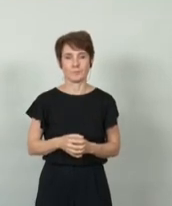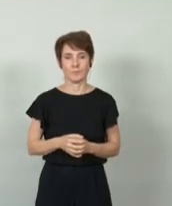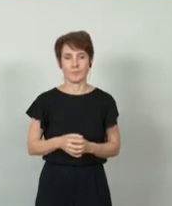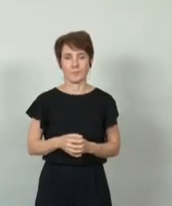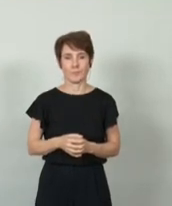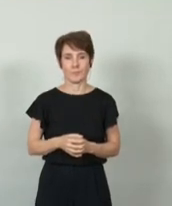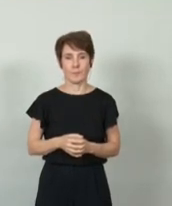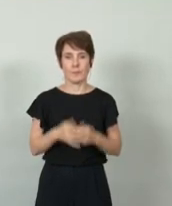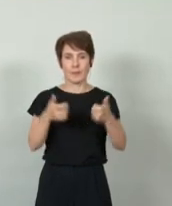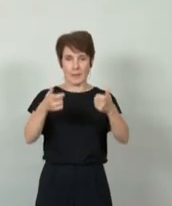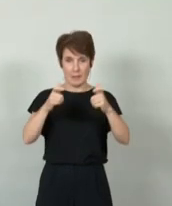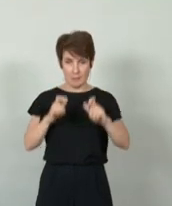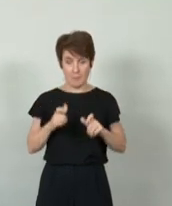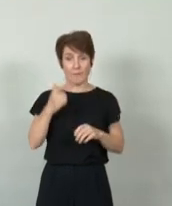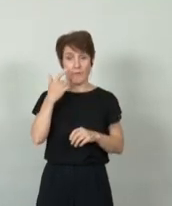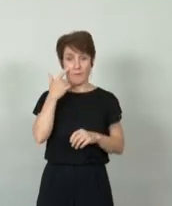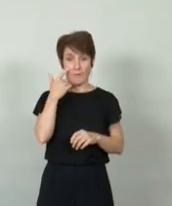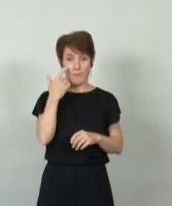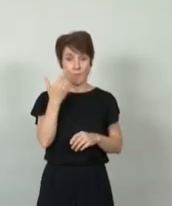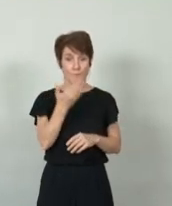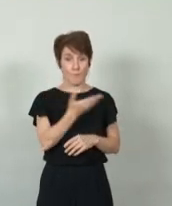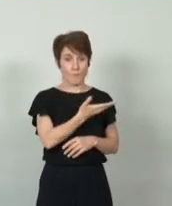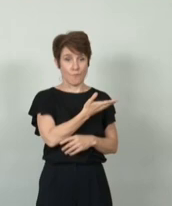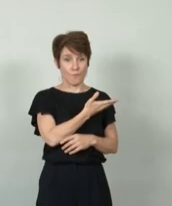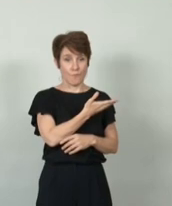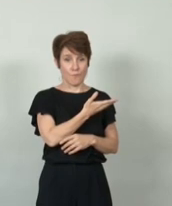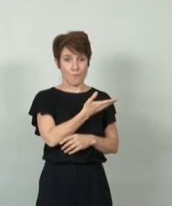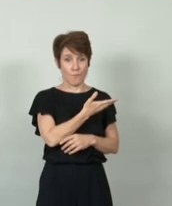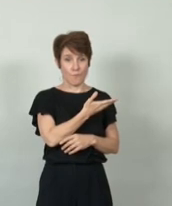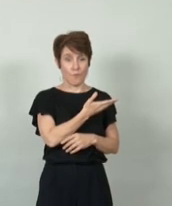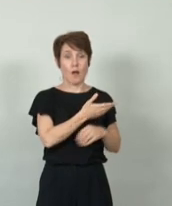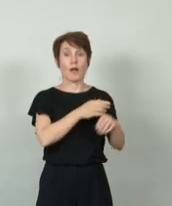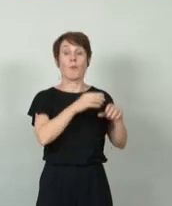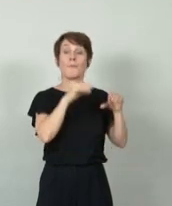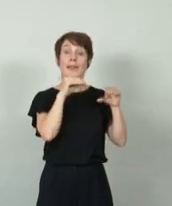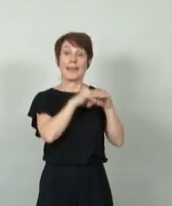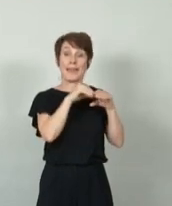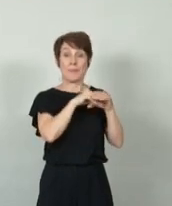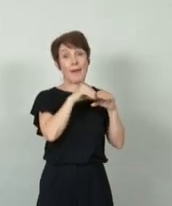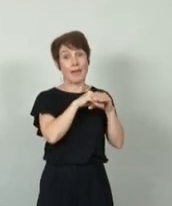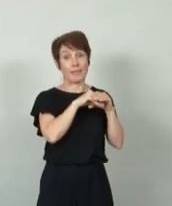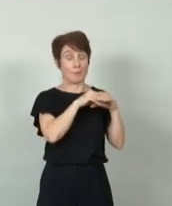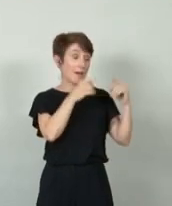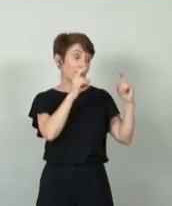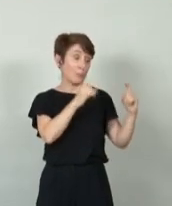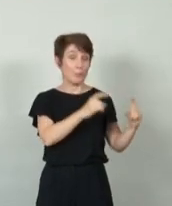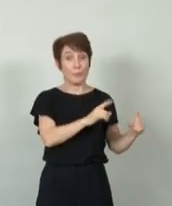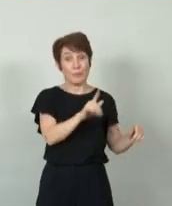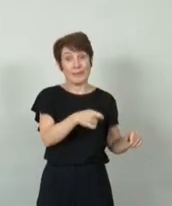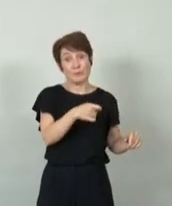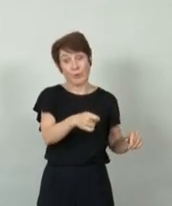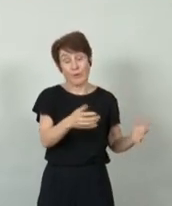nous pouvons observer à présent les ratios d'épargne qui évoluent évidemment négativement avec